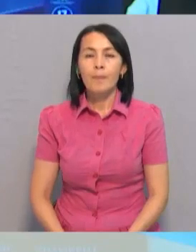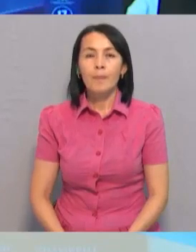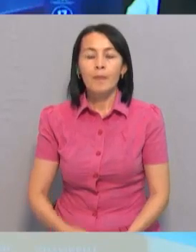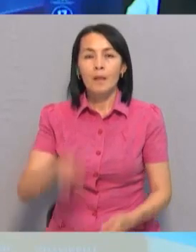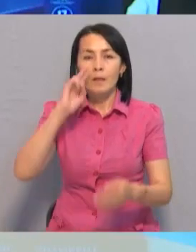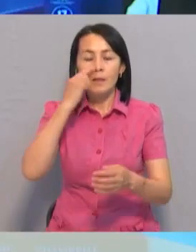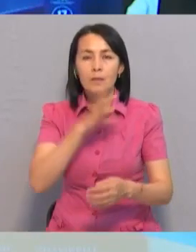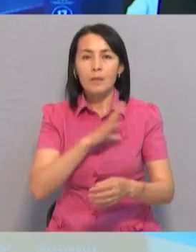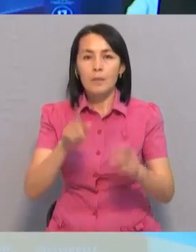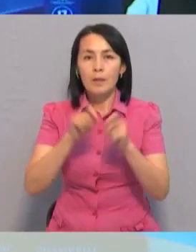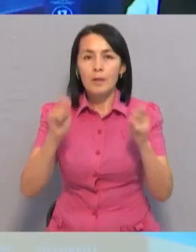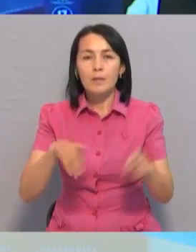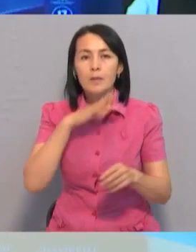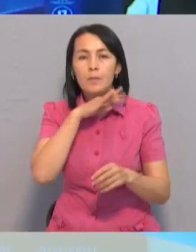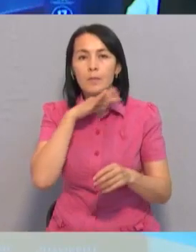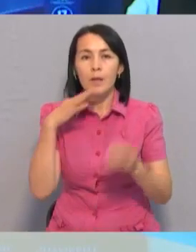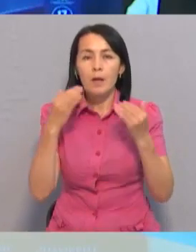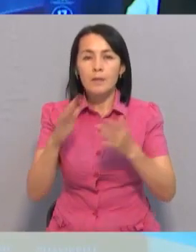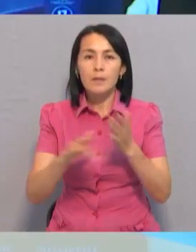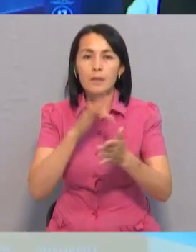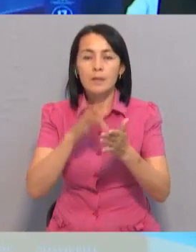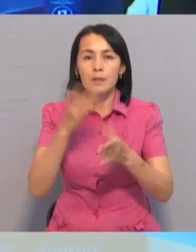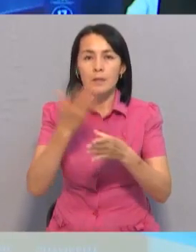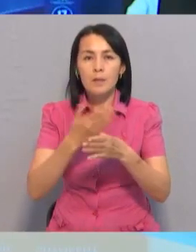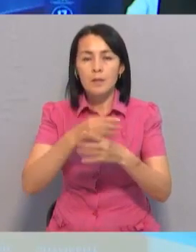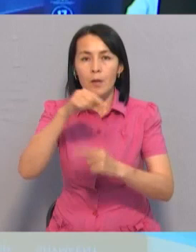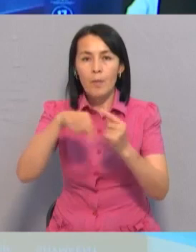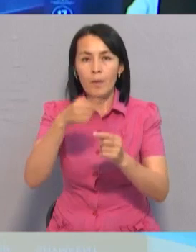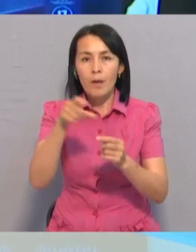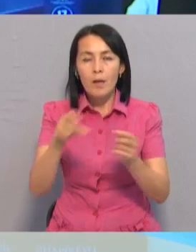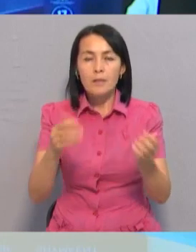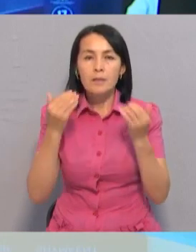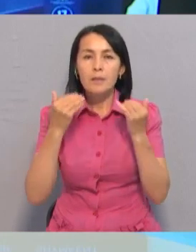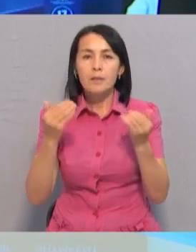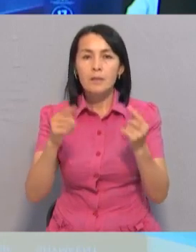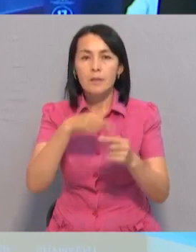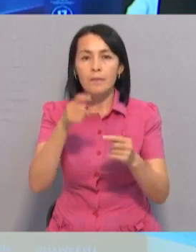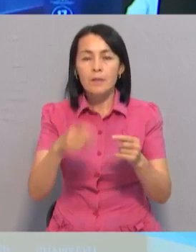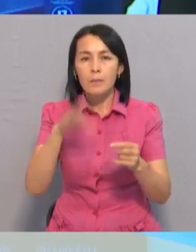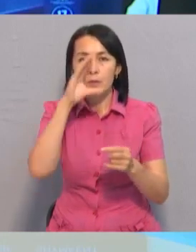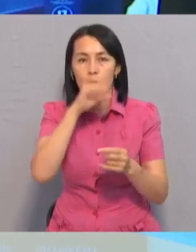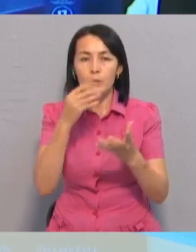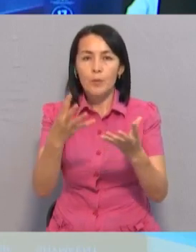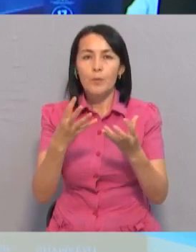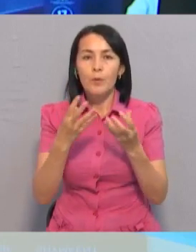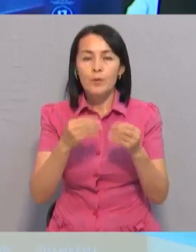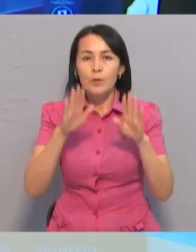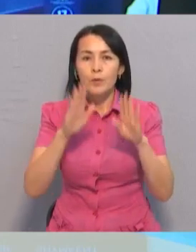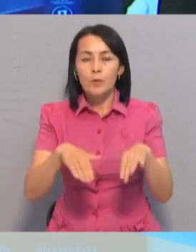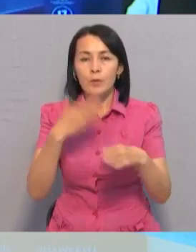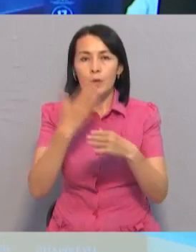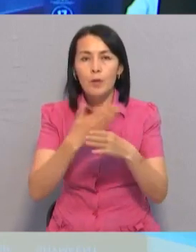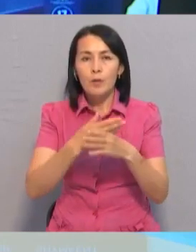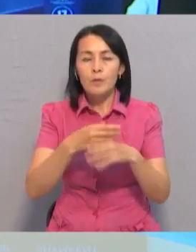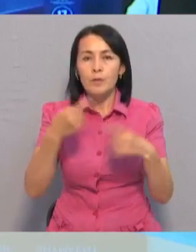В Шымкенте состоялось открытие многофункционального центра обслуживания предпринимателей. Здесь бизнесмены смогут получить не только услуги